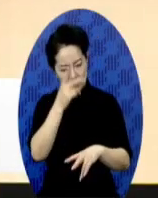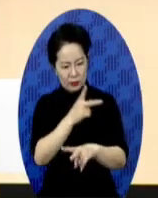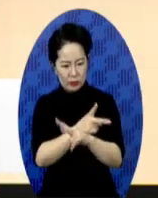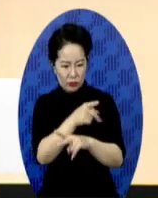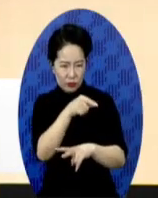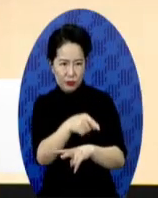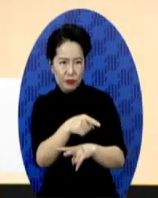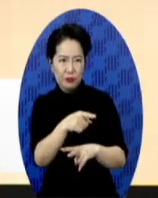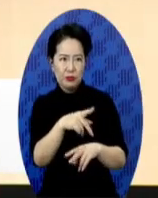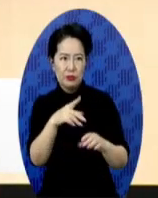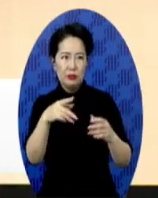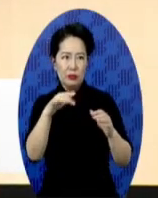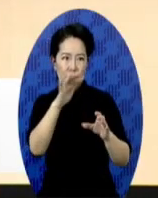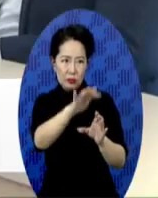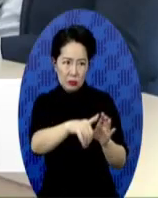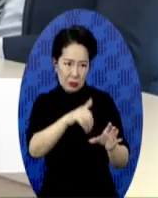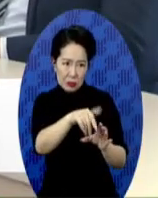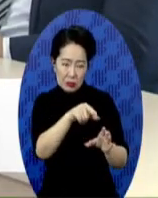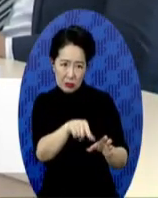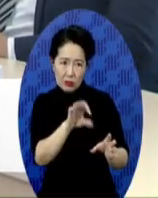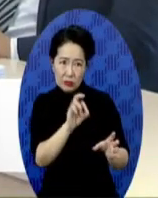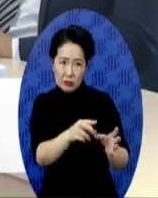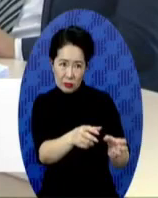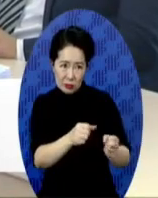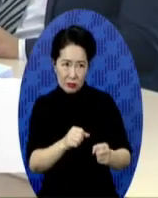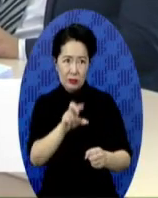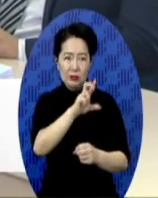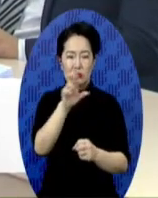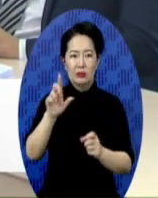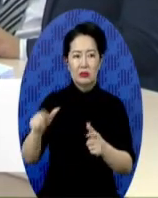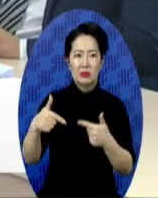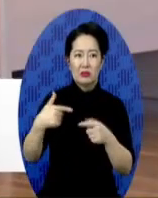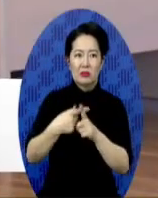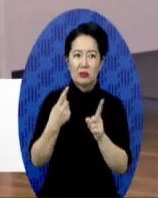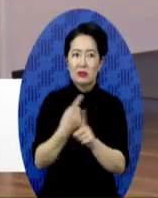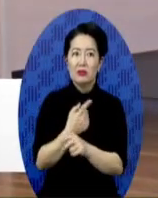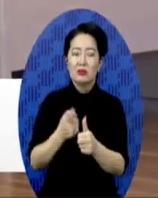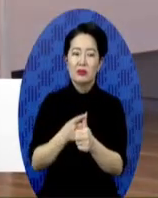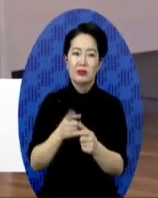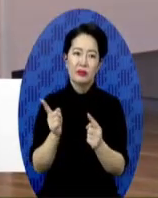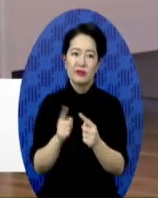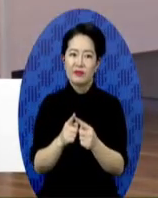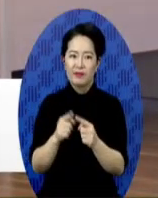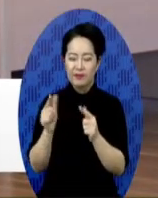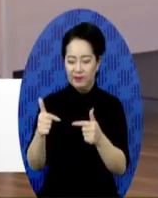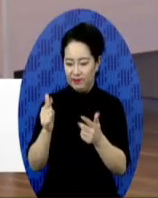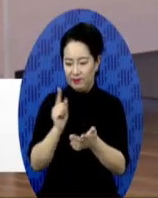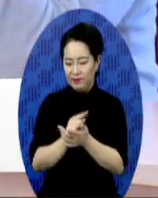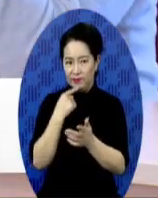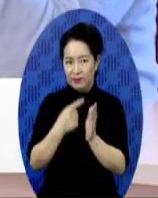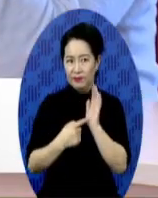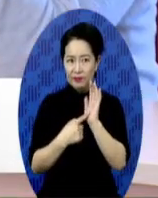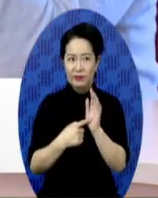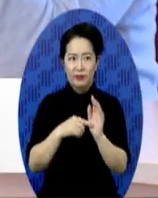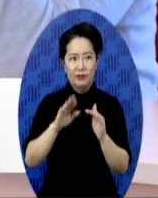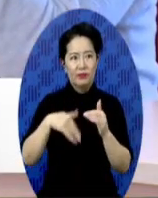ажиллаж хууль бус олборлолт хийж байгаль орчны эсрэг гэмтрийг үйлдэж байгаа явдалтай хатуу тэмцэнэ гэдгээ илэрхийлсэн. Энэ хүрээнд